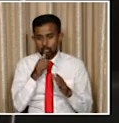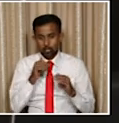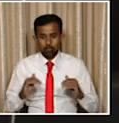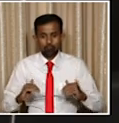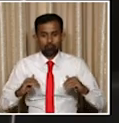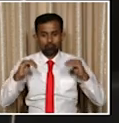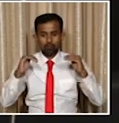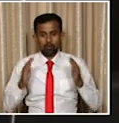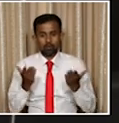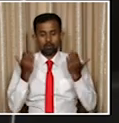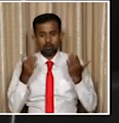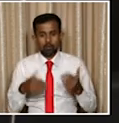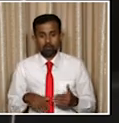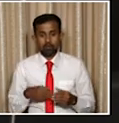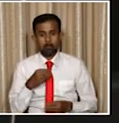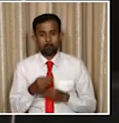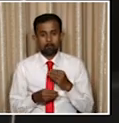இருக்கிறார்கள் 300 கோடி ரூபாய்